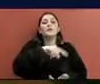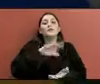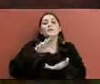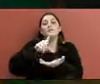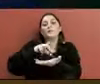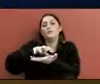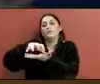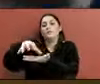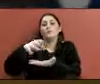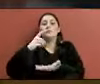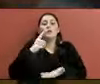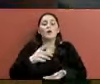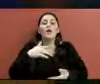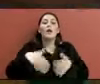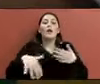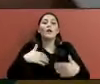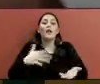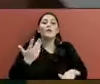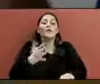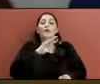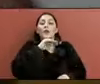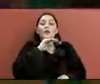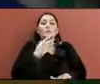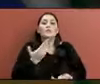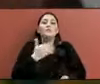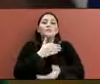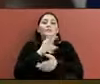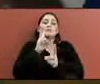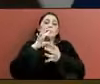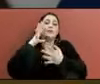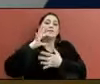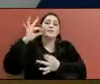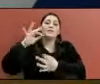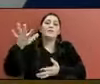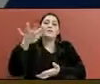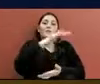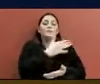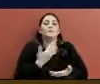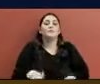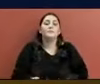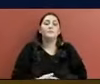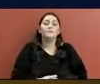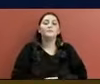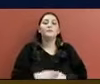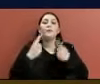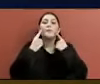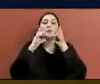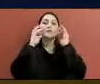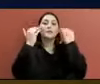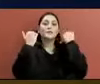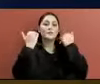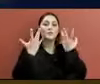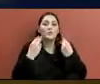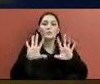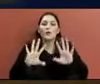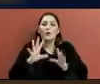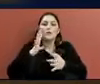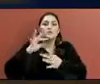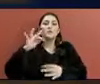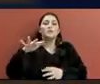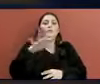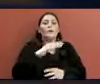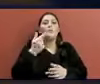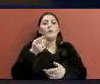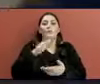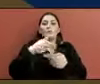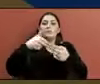yaşlı vatandaşlarımıza, özellikle kimsesi olmayan, bakacak kimsesi olmayan vatandaşlarımıza, birazdan ayrıntısına da